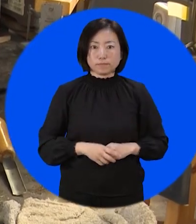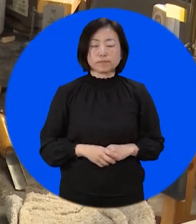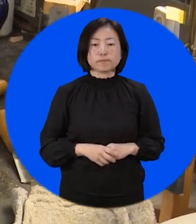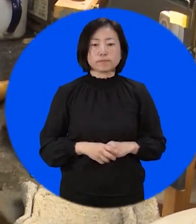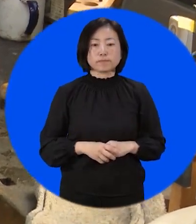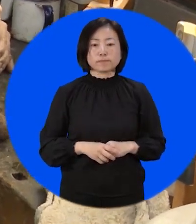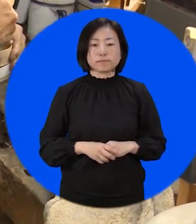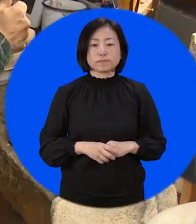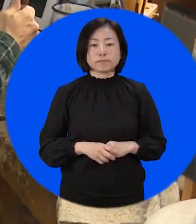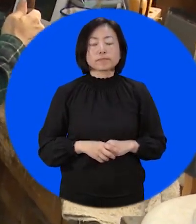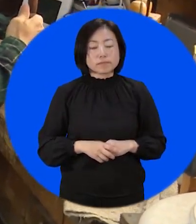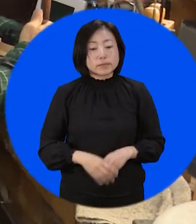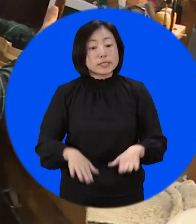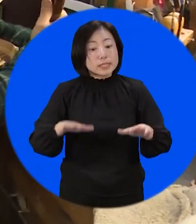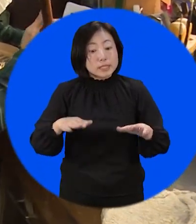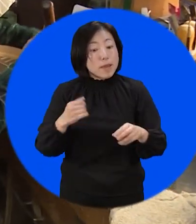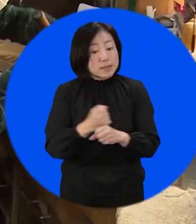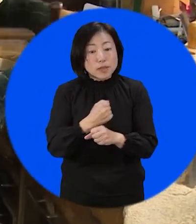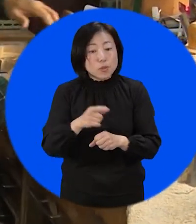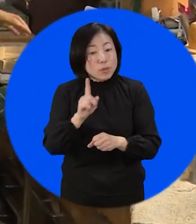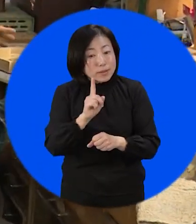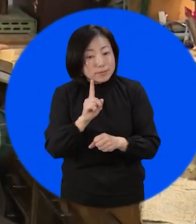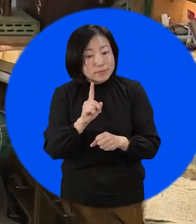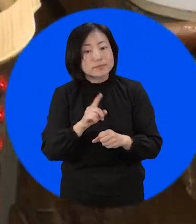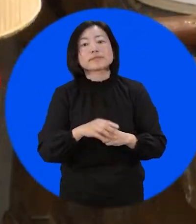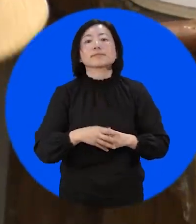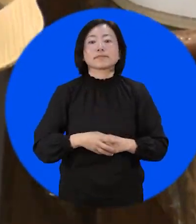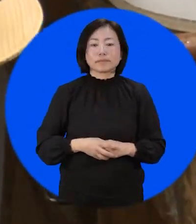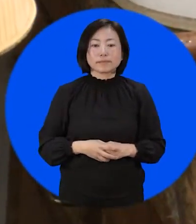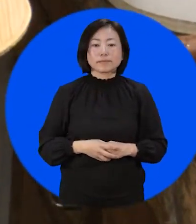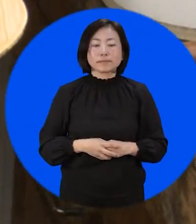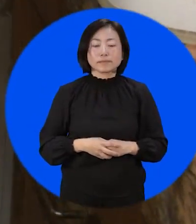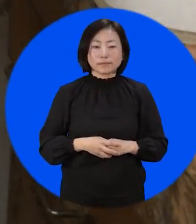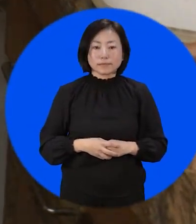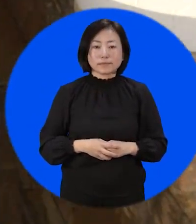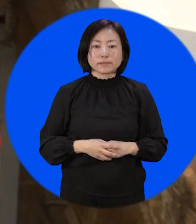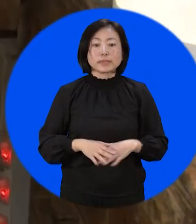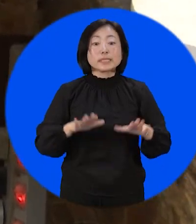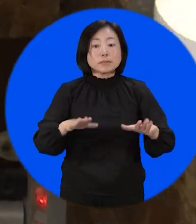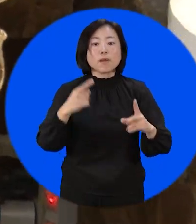今どんな工程をされてるんでしょうか。 これは修理なんで、